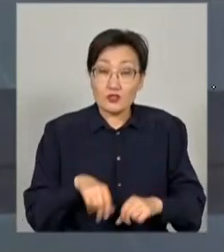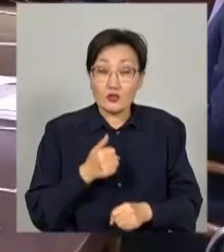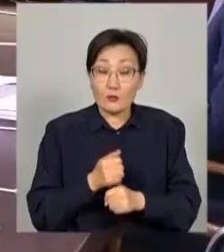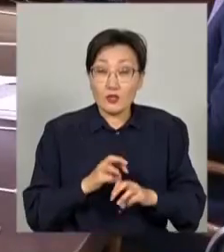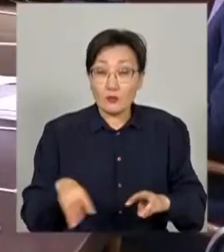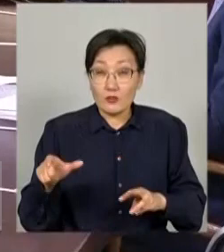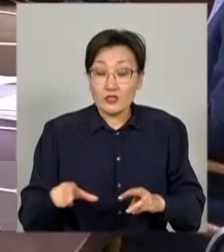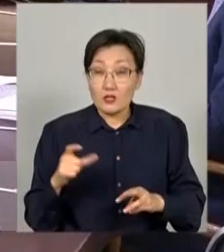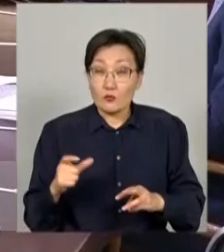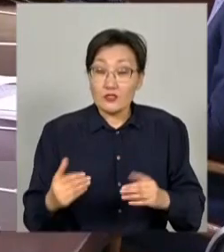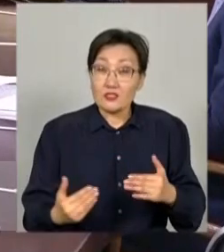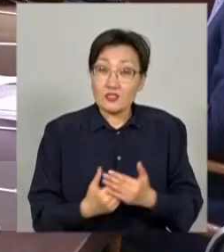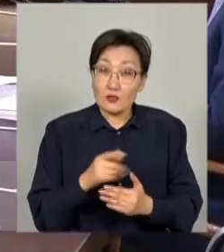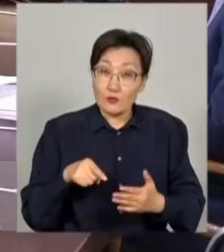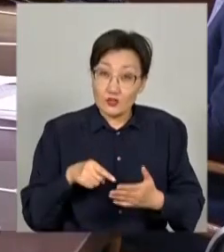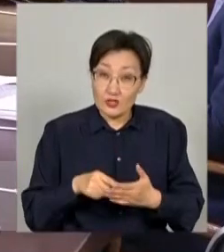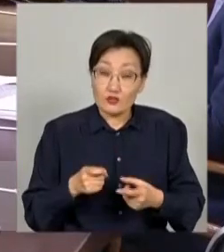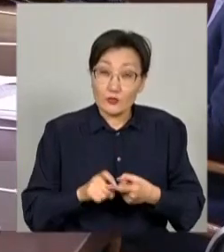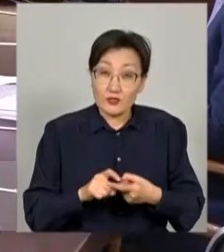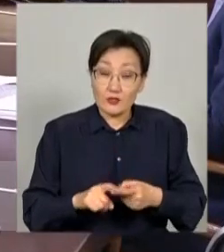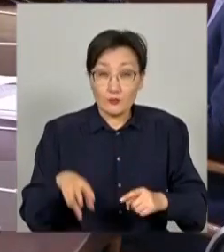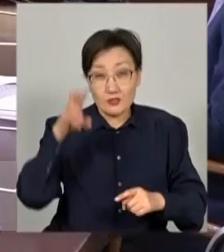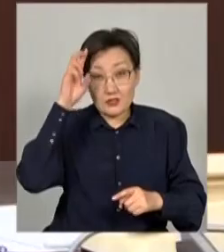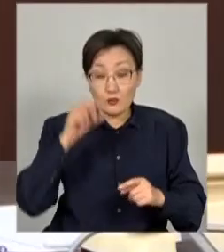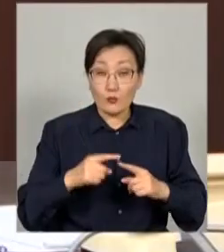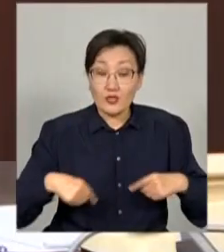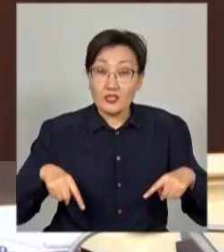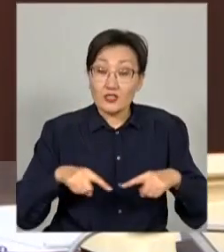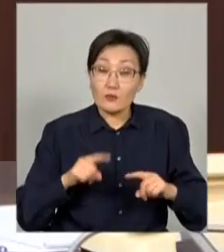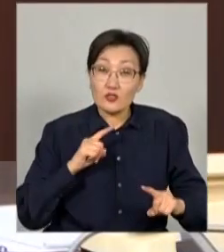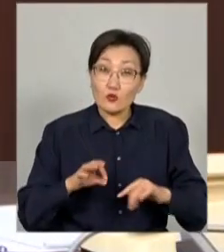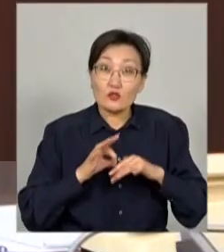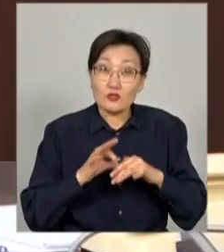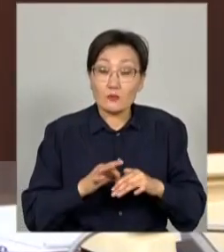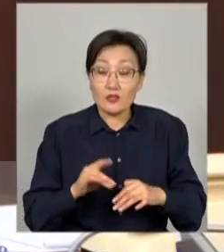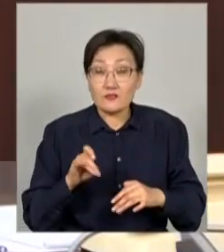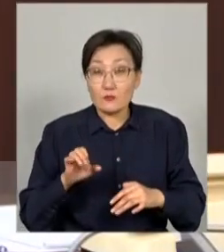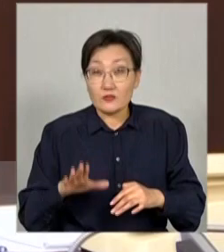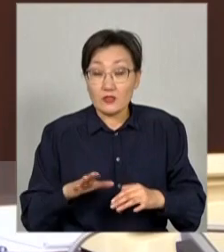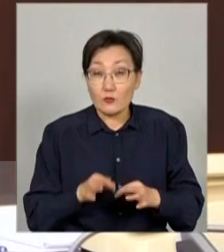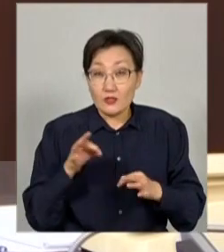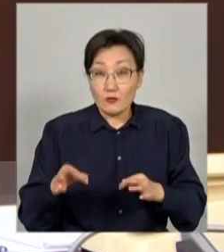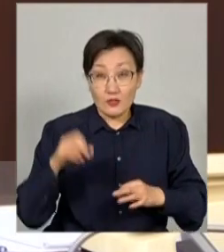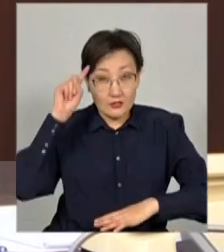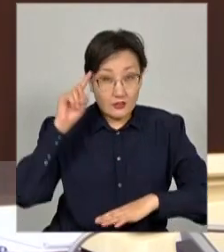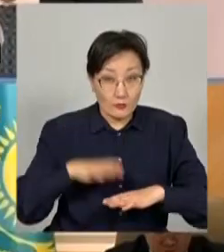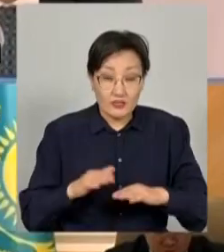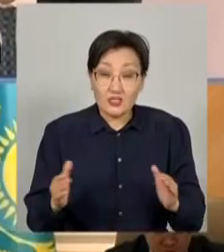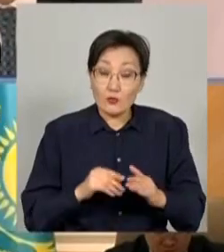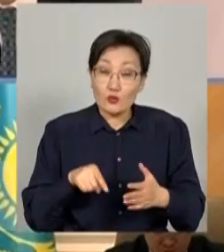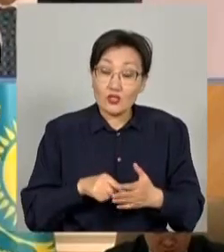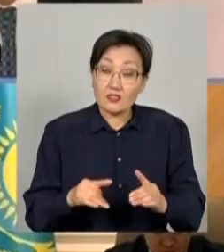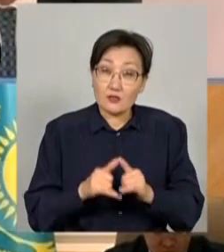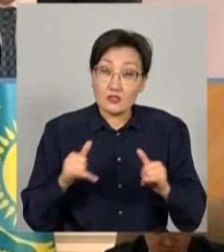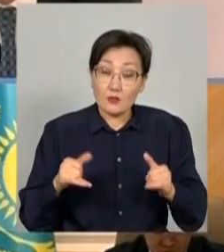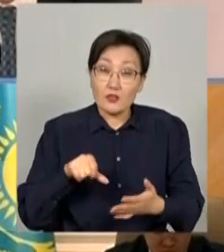басшысы экономиканы жаңғырту мәселелері жөніндегі мемлекеттік комиссия отырысын өткізді. Әлихан Смайлов облыс әкімдеріне шағын қалаларды